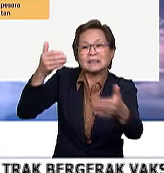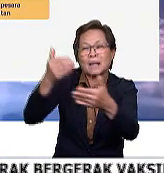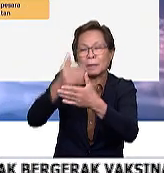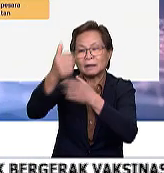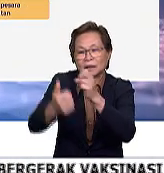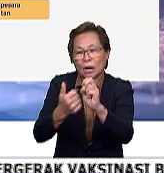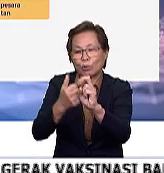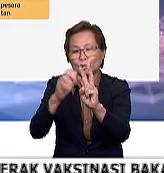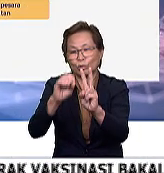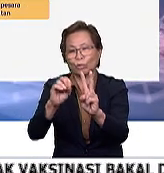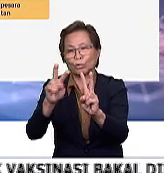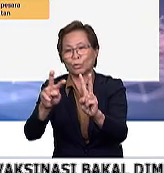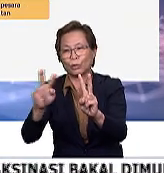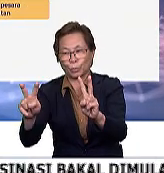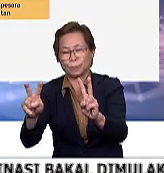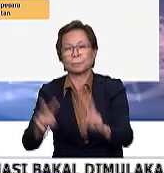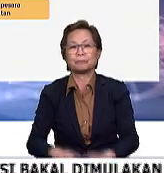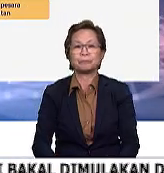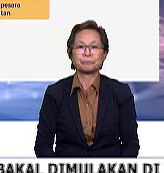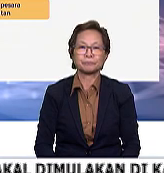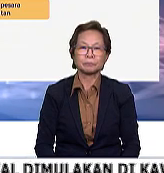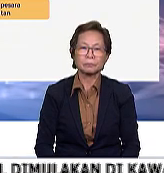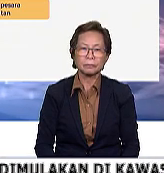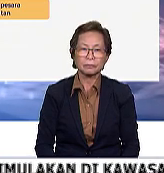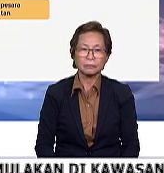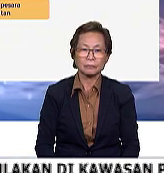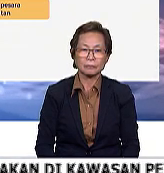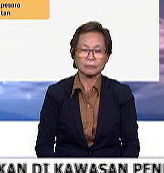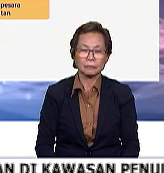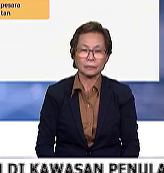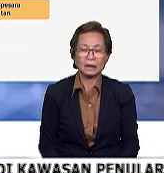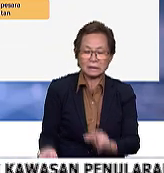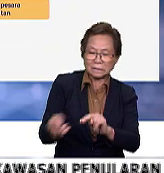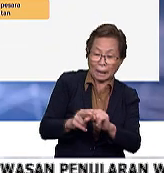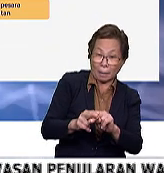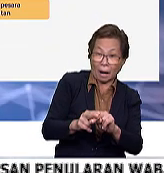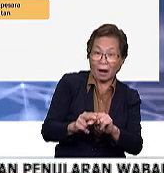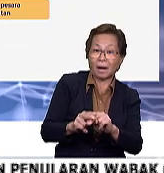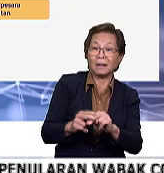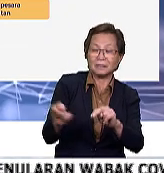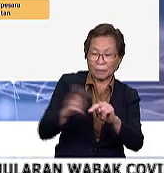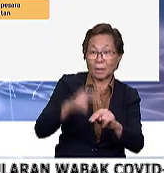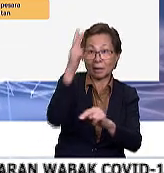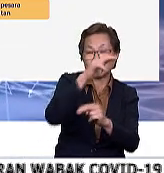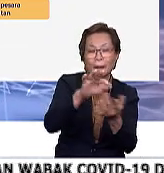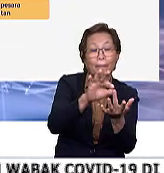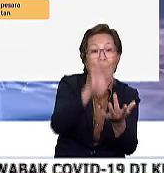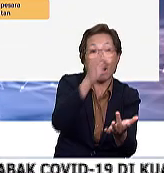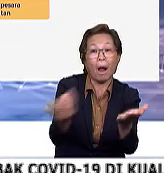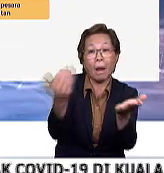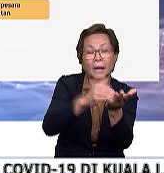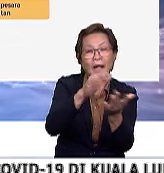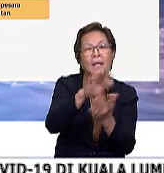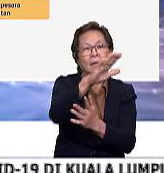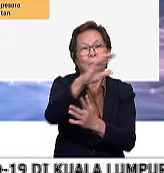tahun 2020-2030 Hai Sebagai tambahan kerajaan juga akan melantik sebuah lebih